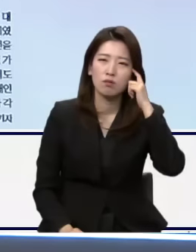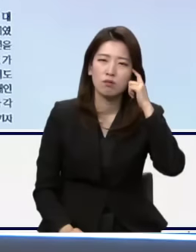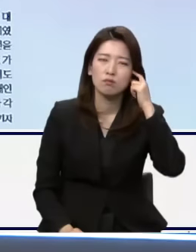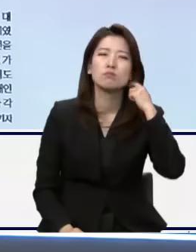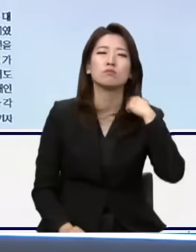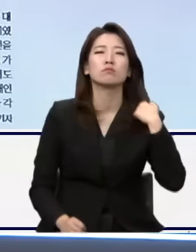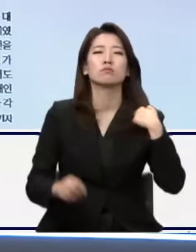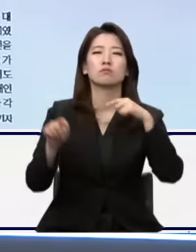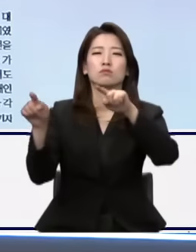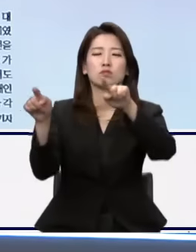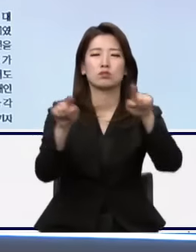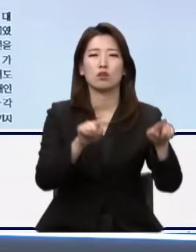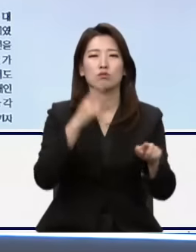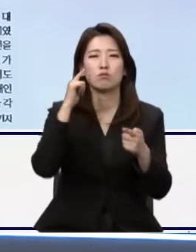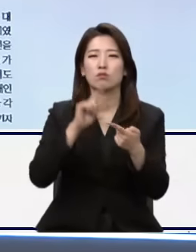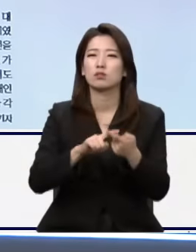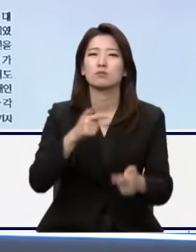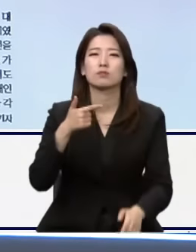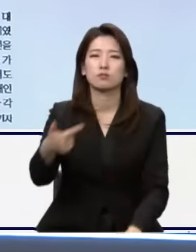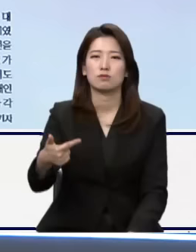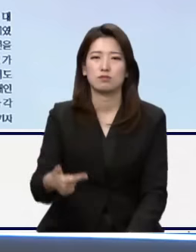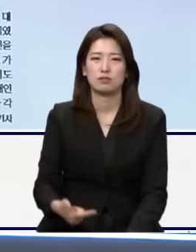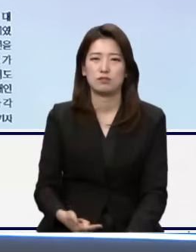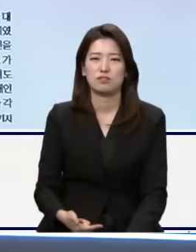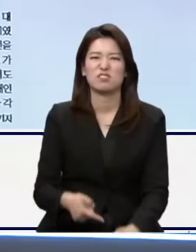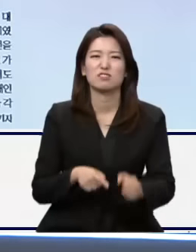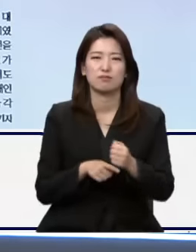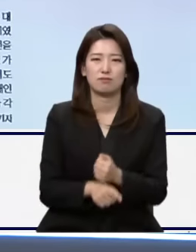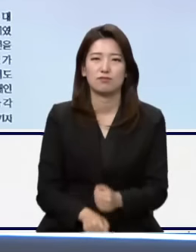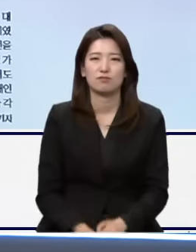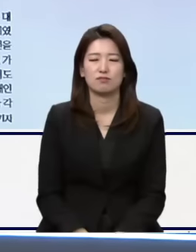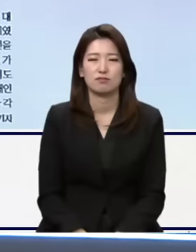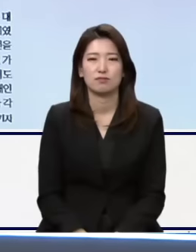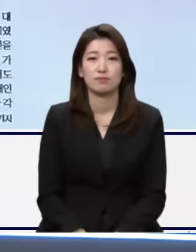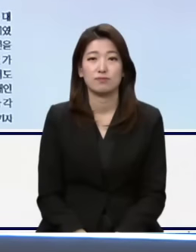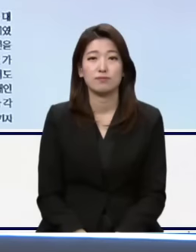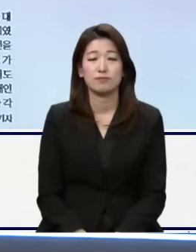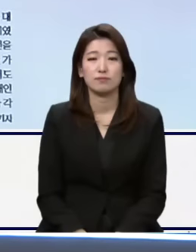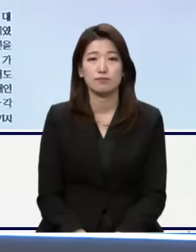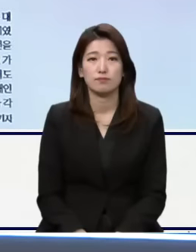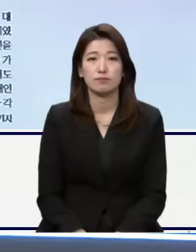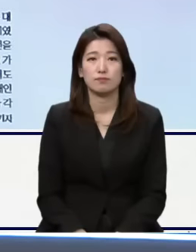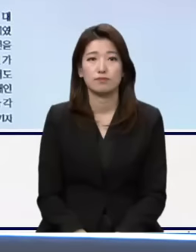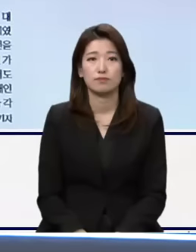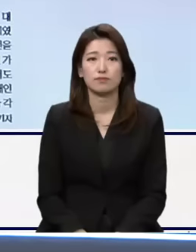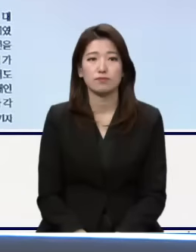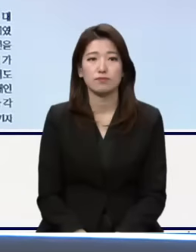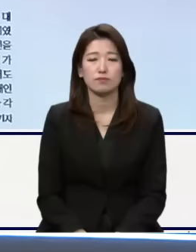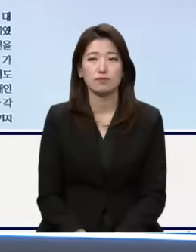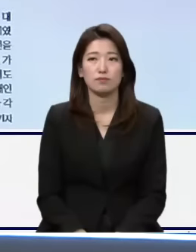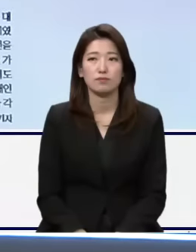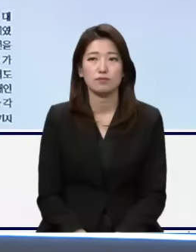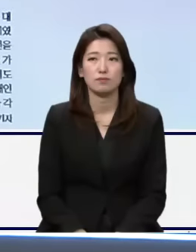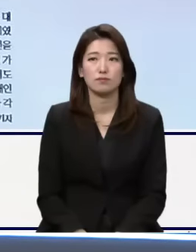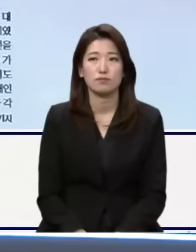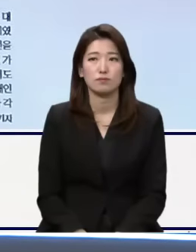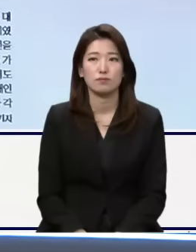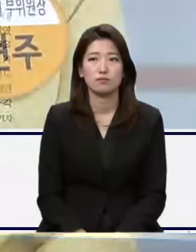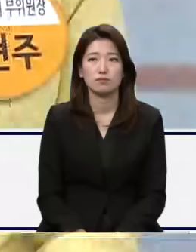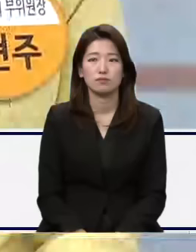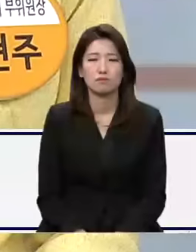관심이 있기 때문에 장현주 변호사님 다른 지역 후보들 다른 지역 민주당